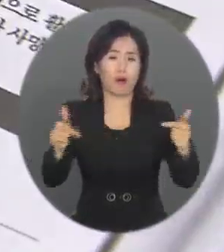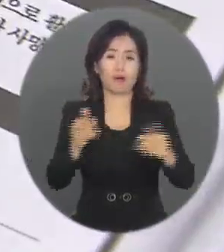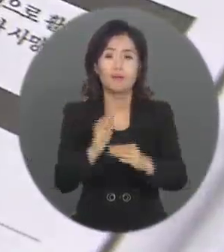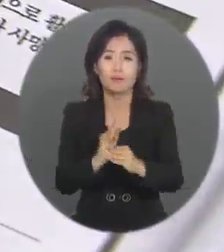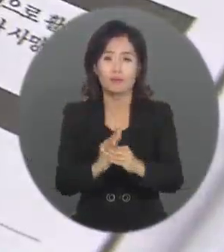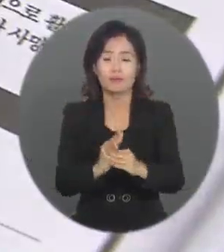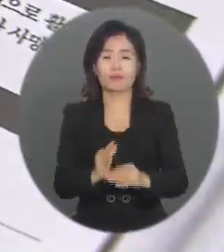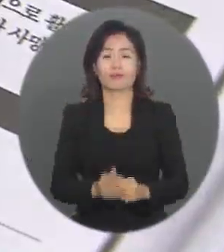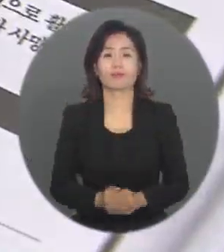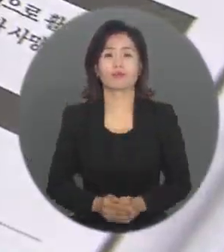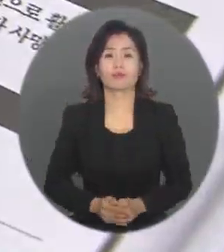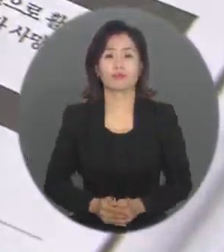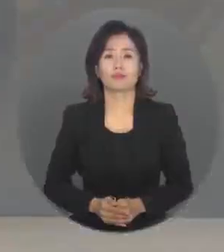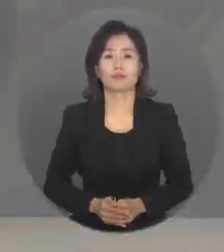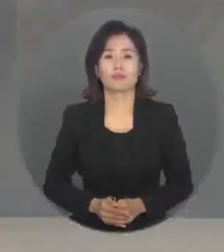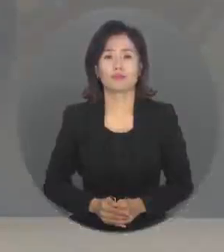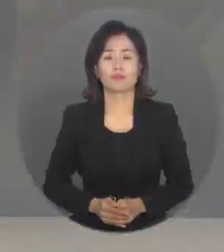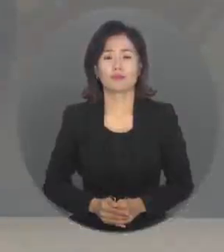주현정입니다.